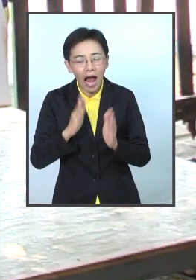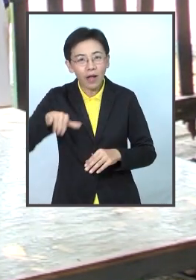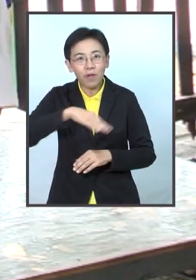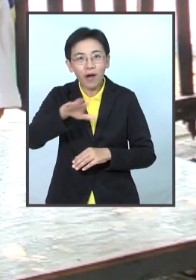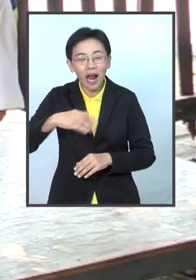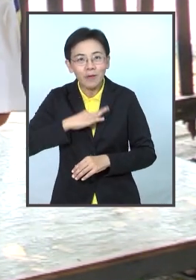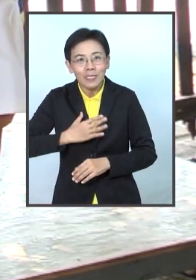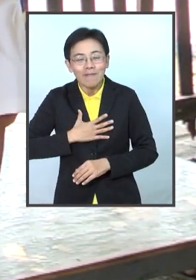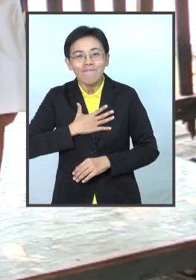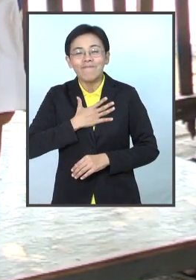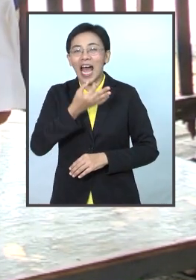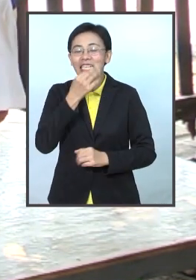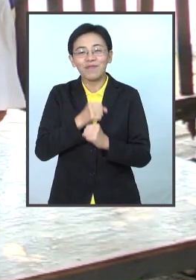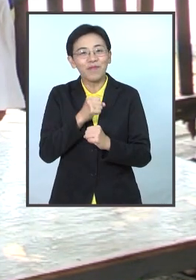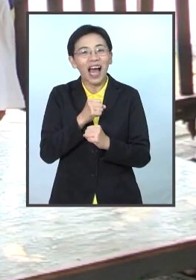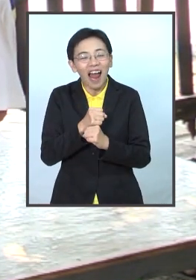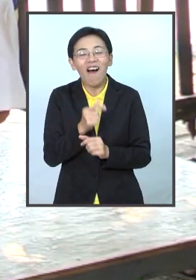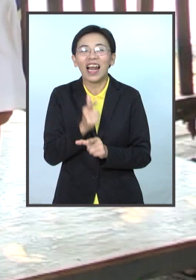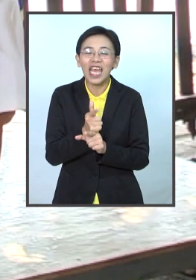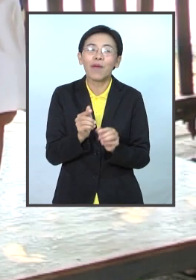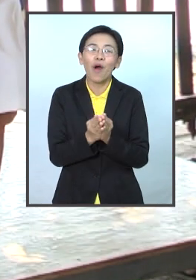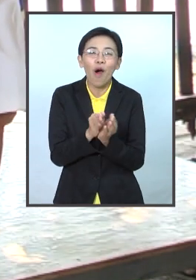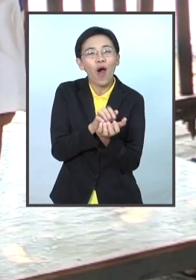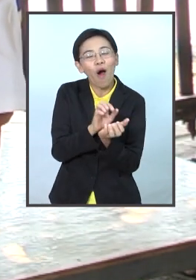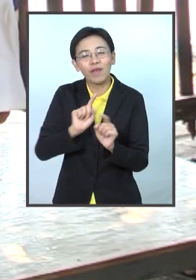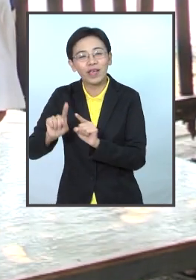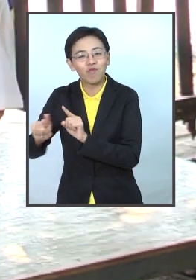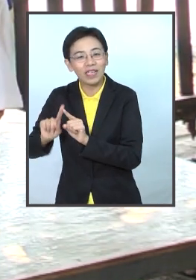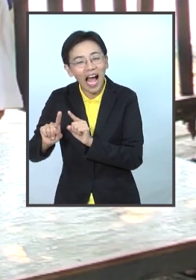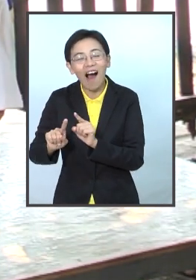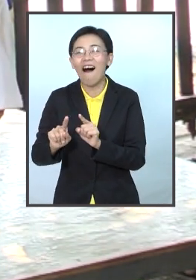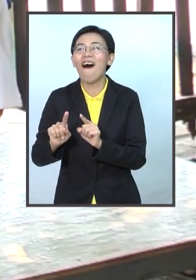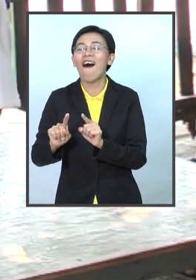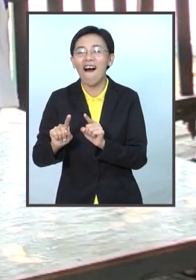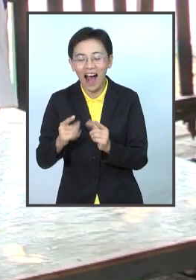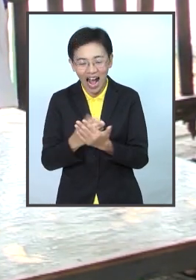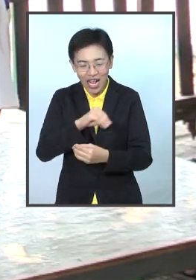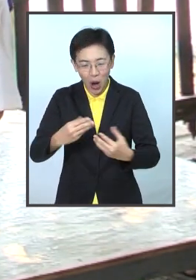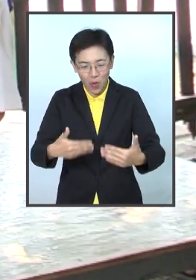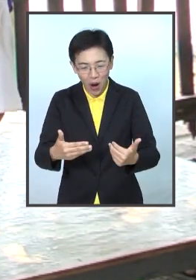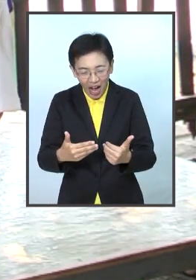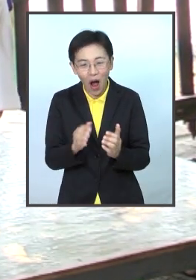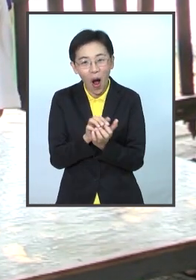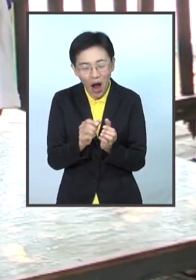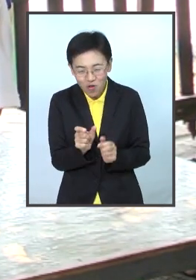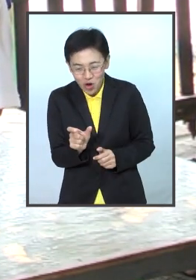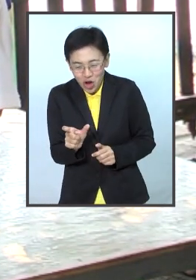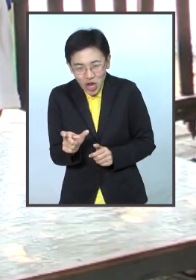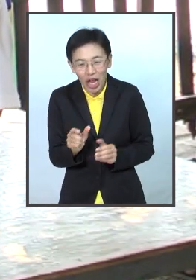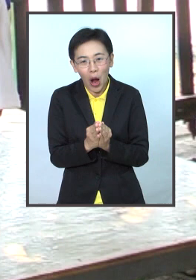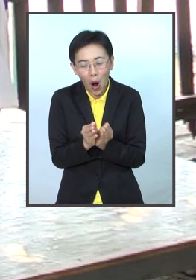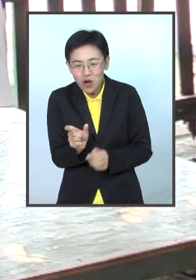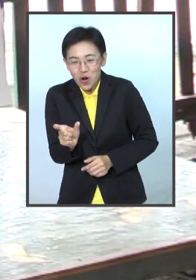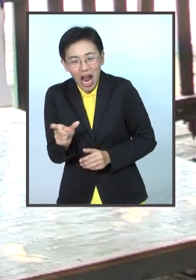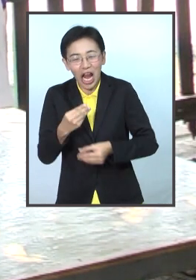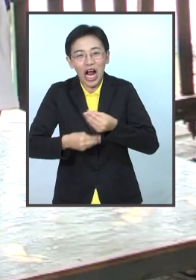บันดาลใจดีๆในการประกอบอาชีพเลี้ยงหอยให้กับพวกเราทุกคนค่ะขอให้กิจการร่ำรวยเฮงๆหอยตัวโตๆแล้วก็เลี้ยงขึ้นมา